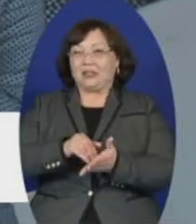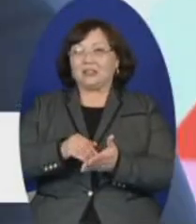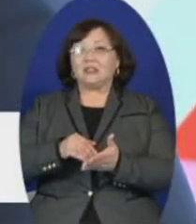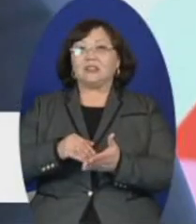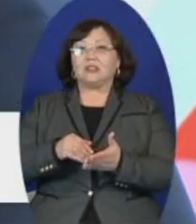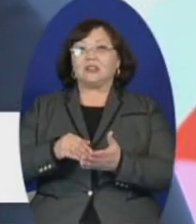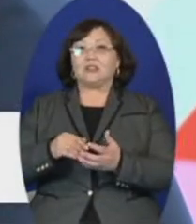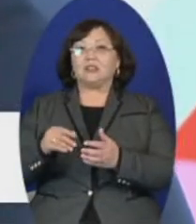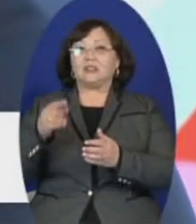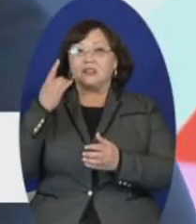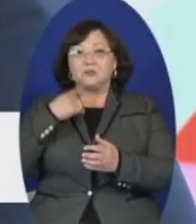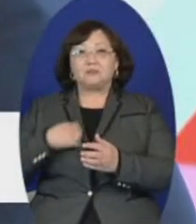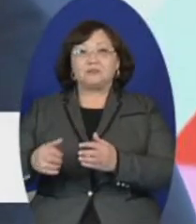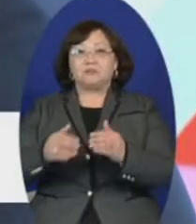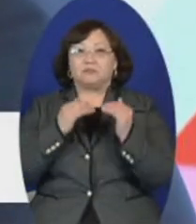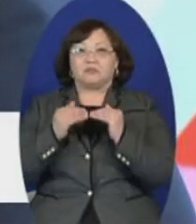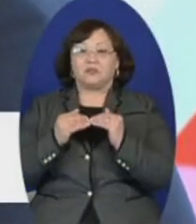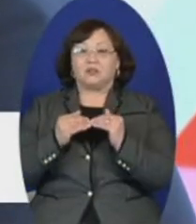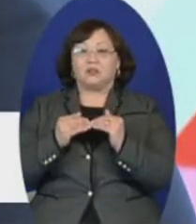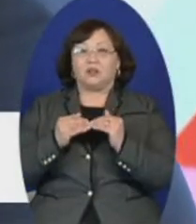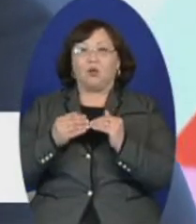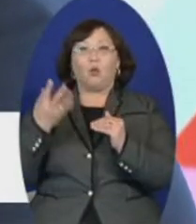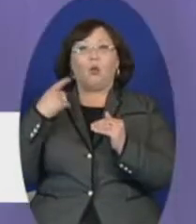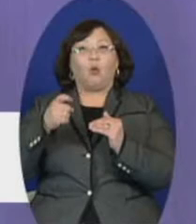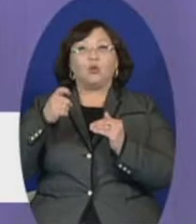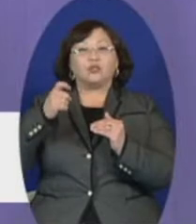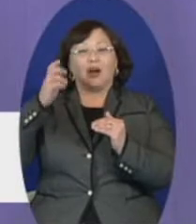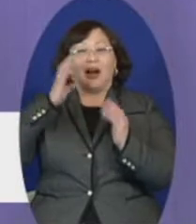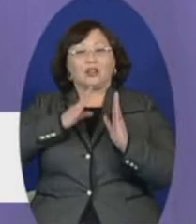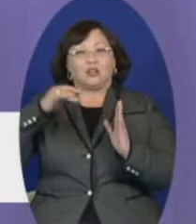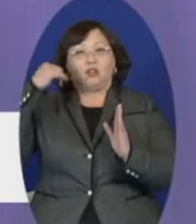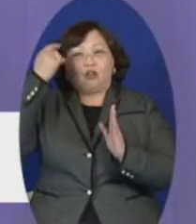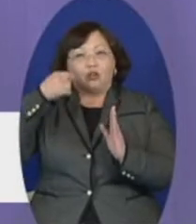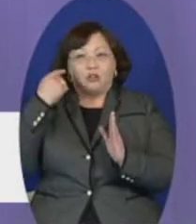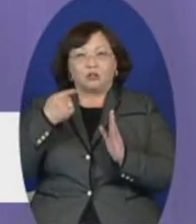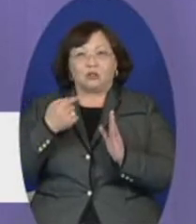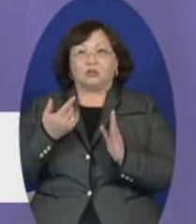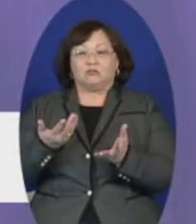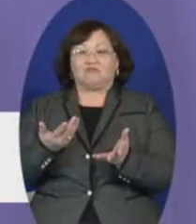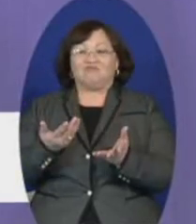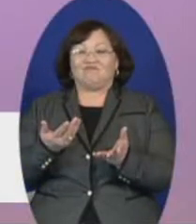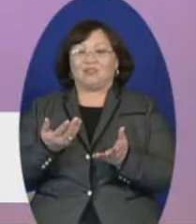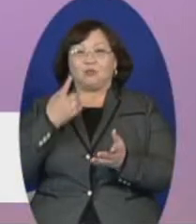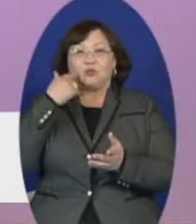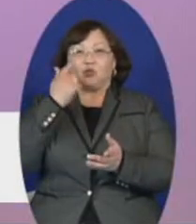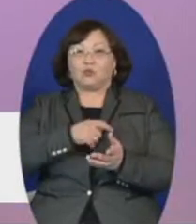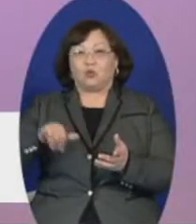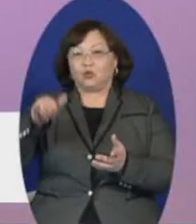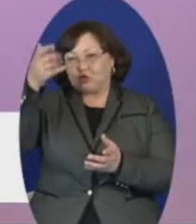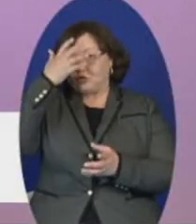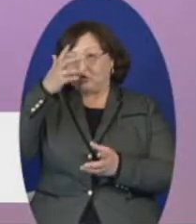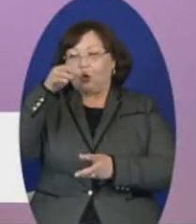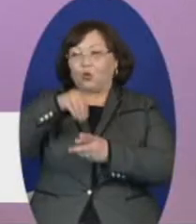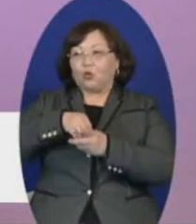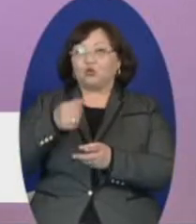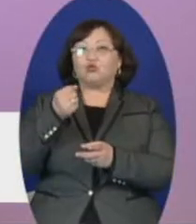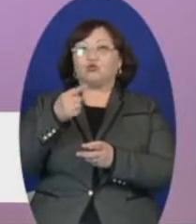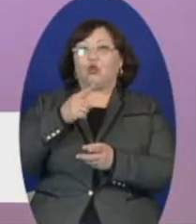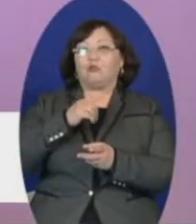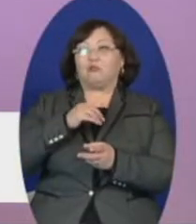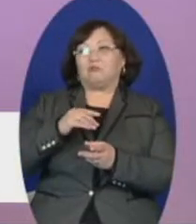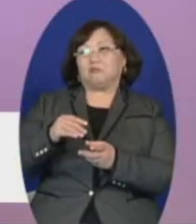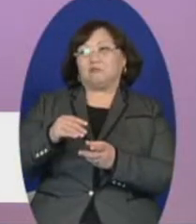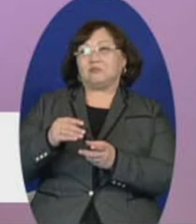хэвшмэл ойлголт зэрэг нь эмэгтэйчүүд улс төрд орох тэгш боломжийг бүрдүүлэхгүй байгааг тэд хөндлөө. Монгол ардын намын хувьд бол 62-ын